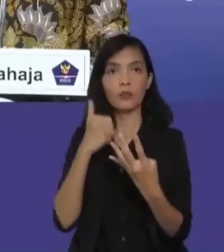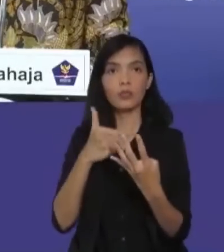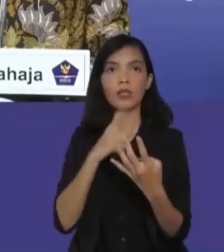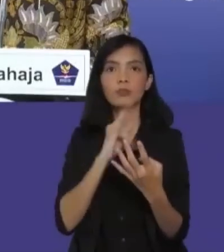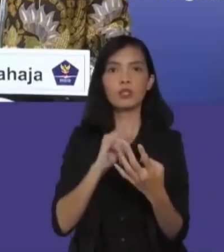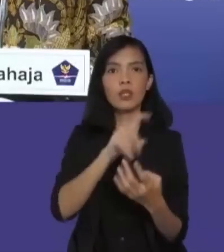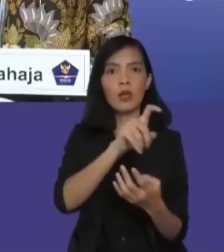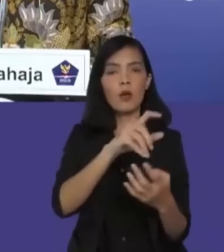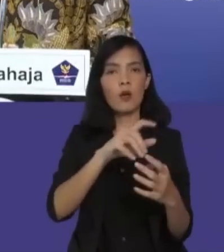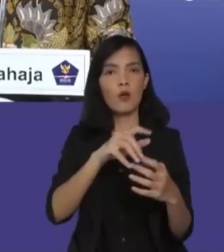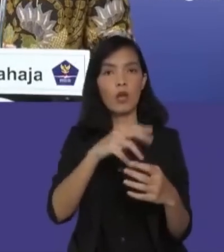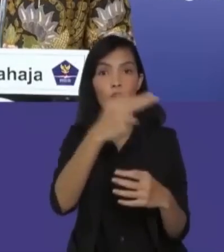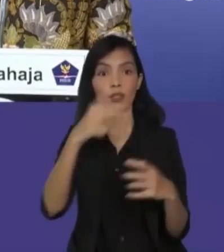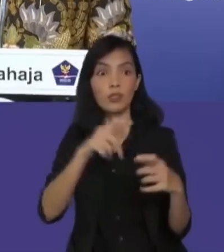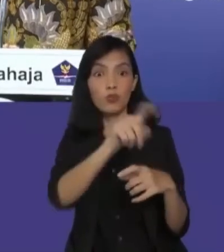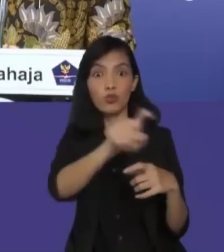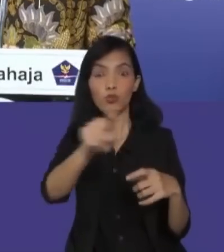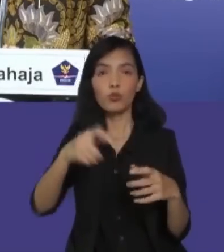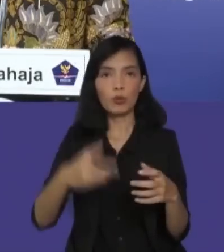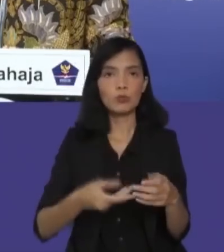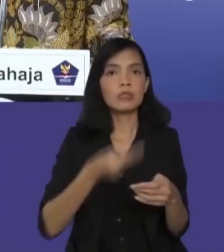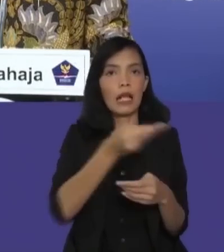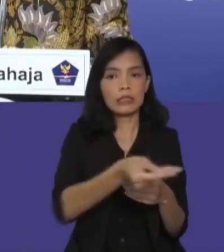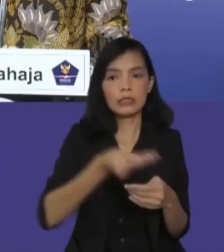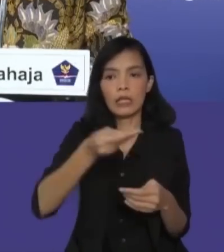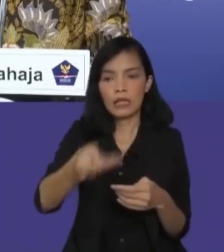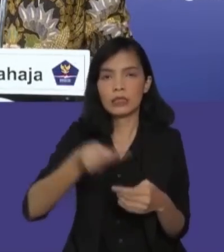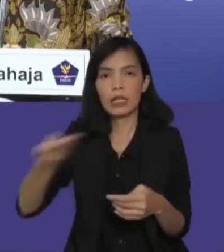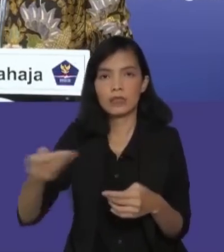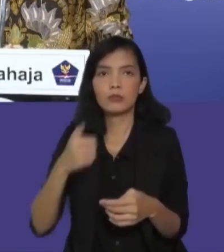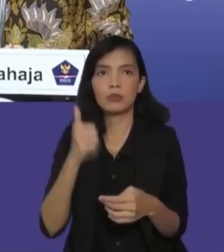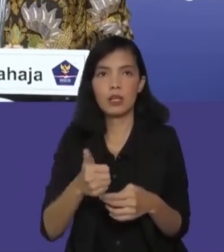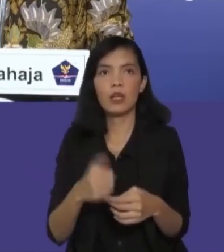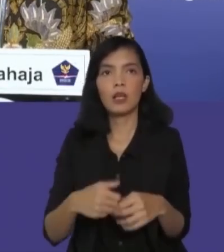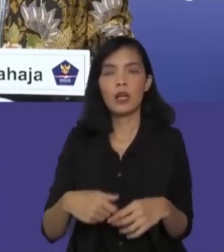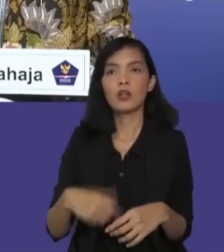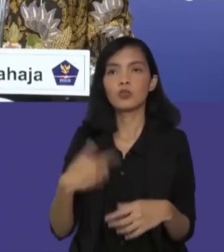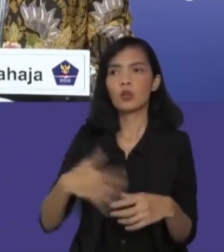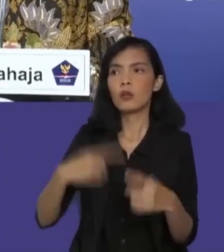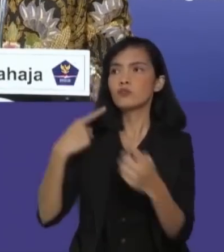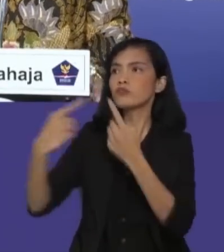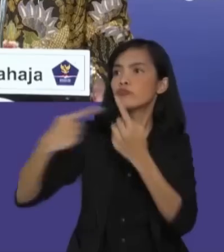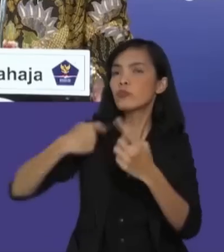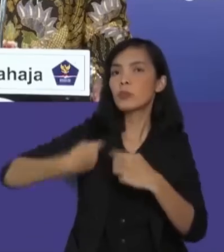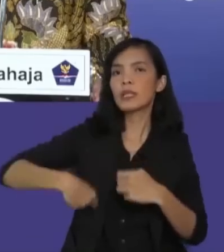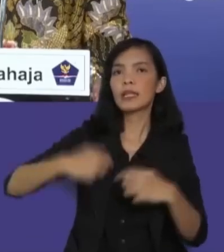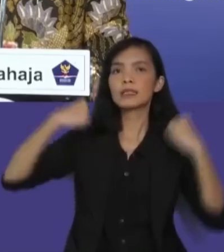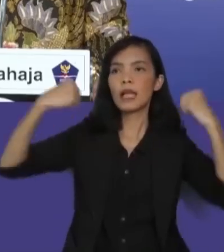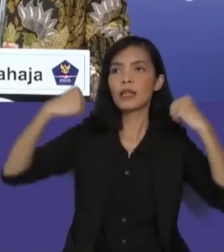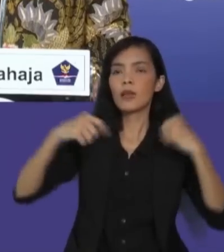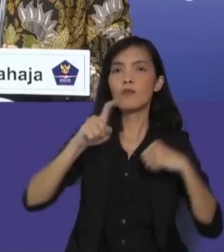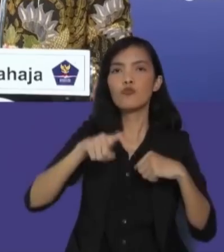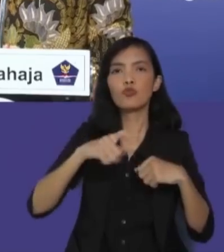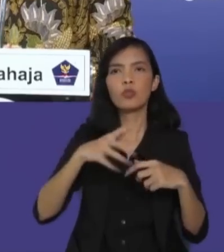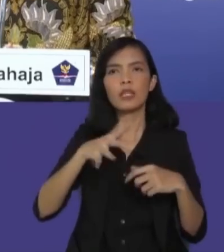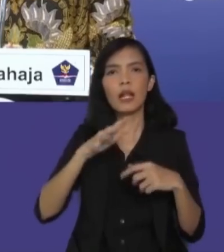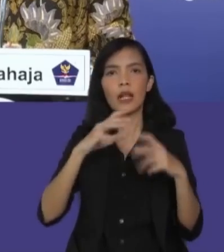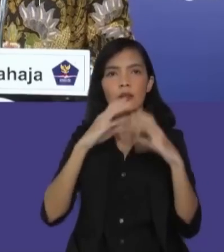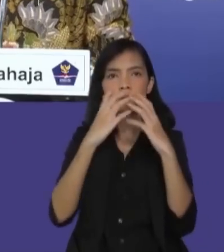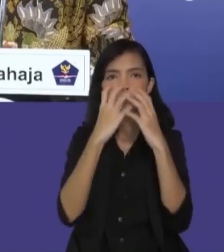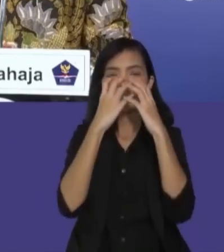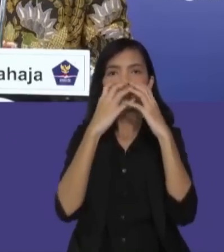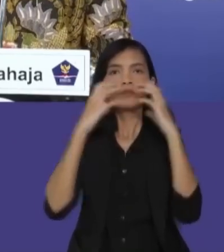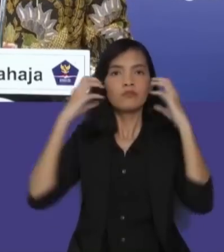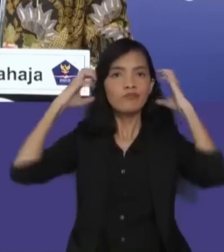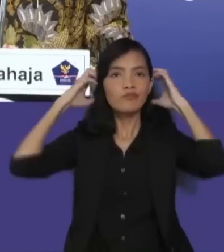kebutuhan. Sejauh ini komunikasi kami dengan Kementerian Kesehatan dibutuhkan kira-kira 1.000 ventilator untuk